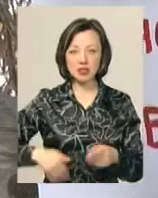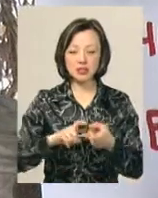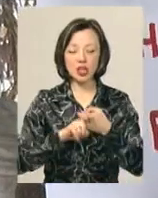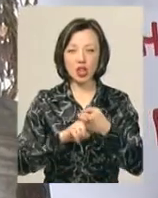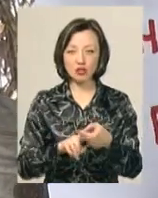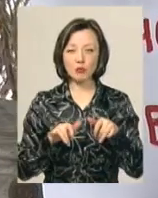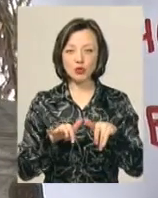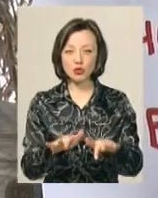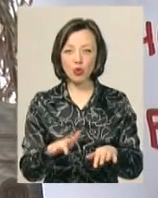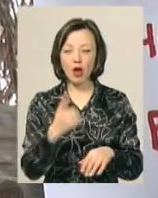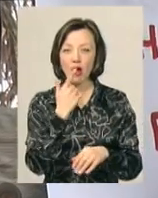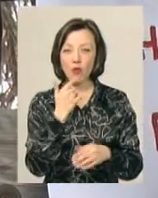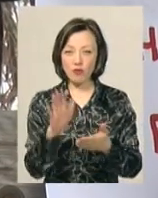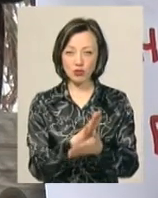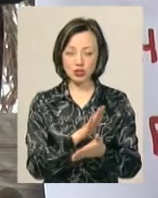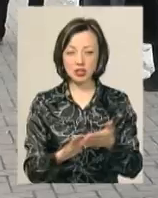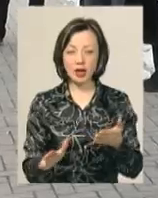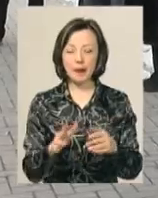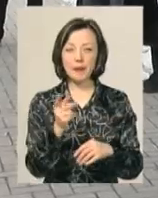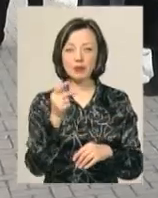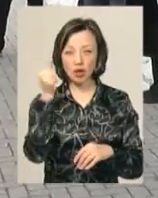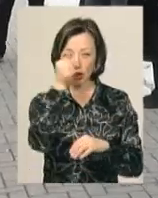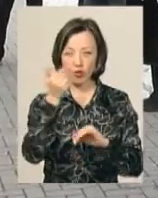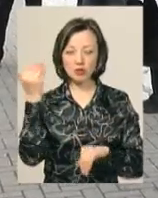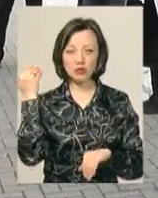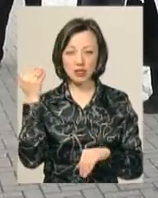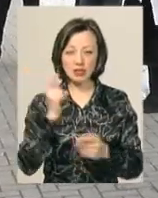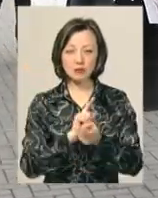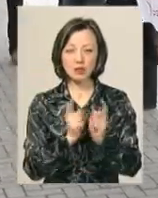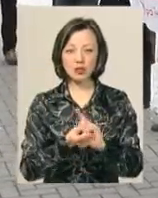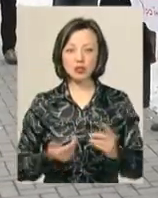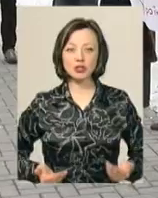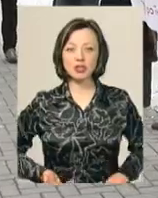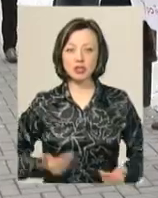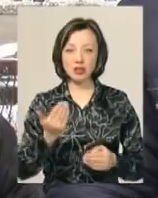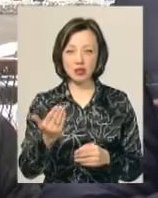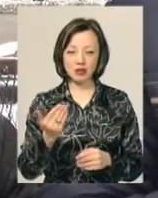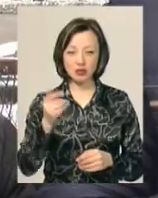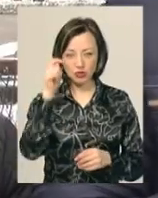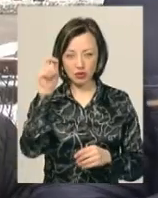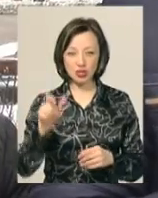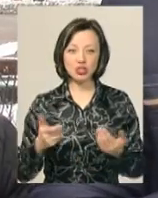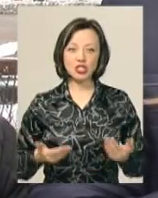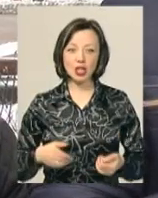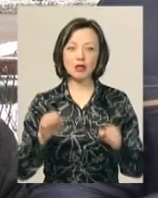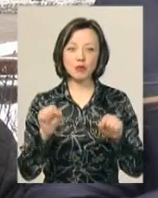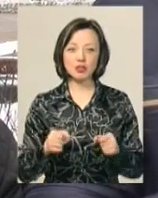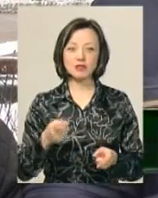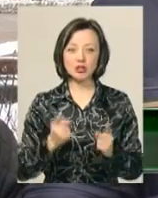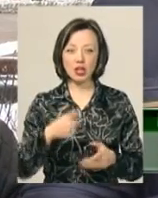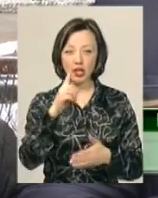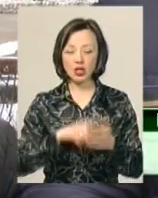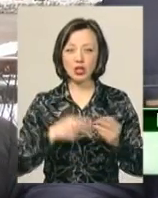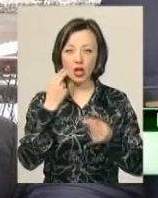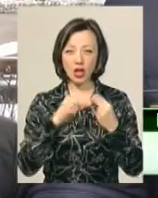від процедури гемодіалізу. Півтора роки тому змінилося життя і хмельничанина Віктора Денисюка. Жити можна, звичайно. Надіятись на